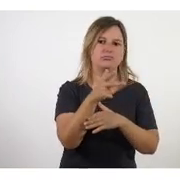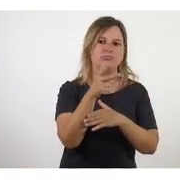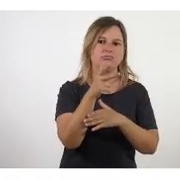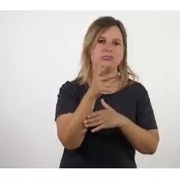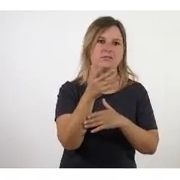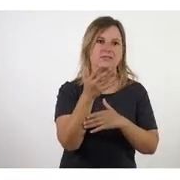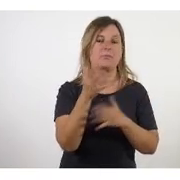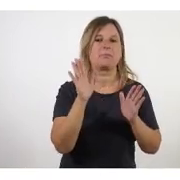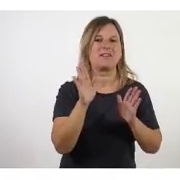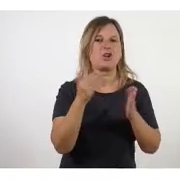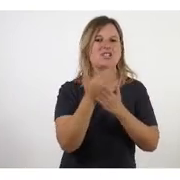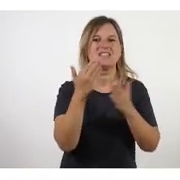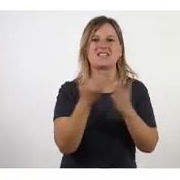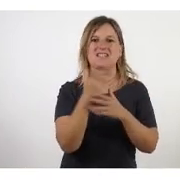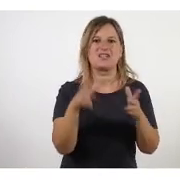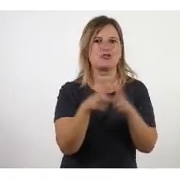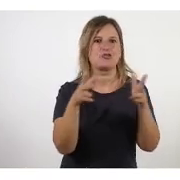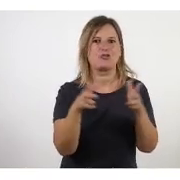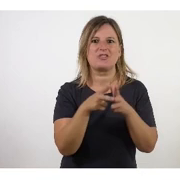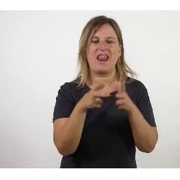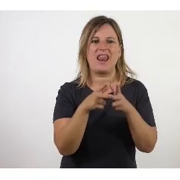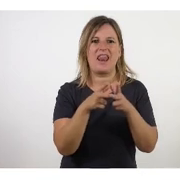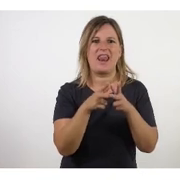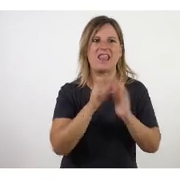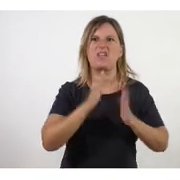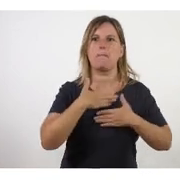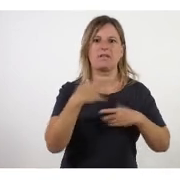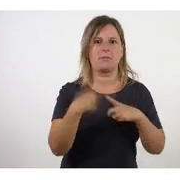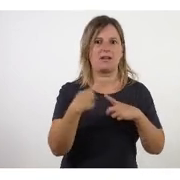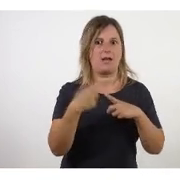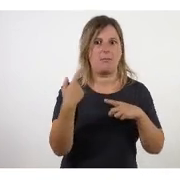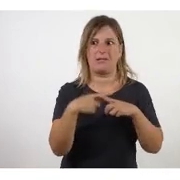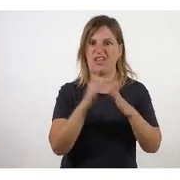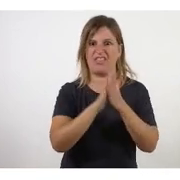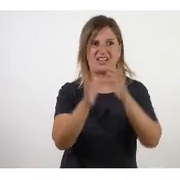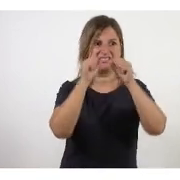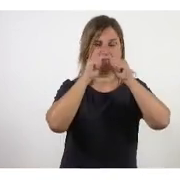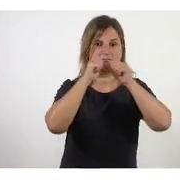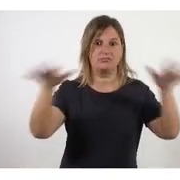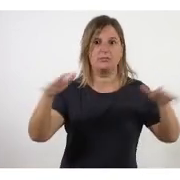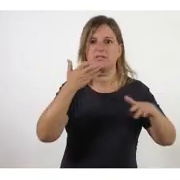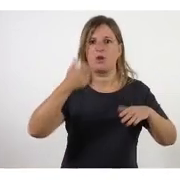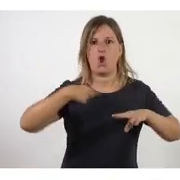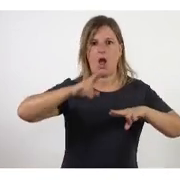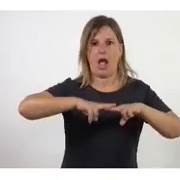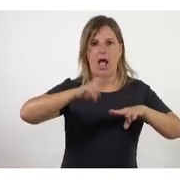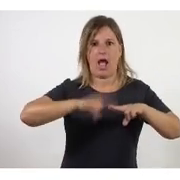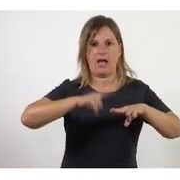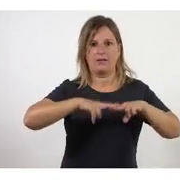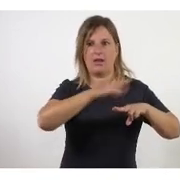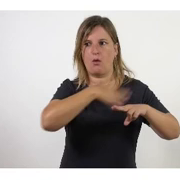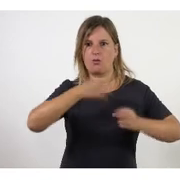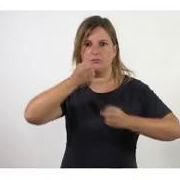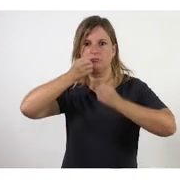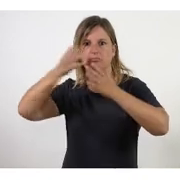xarxes socials tenen aquest... Perquè és directe, és el moment que està passant. Si jo faig un acte i vull comunicar-lo, i vaig, durant l'acte gravo el